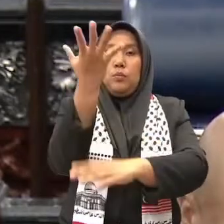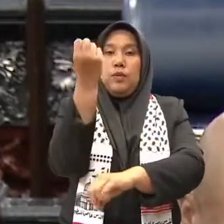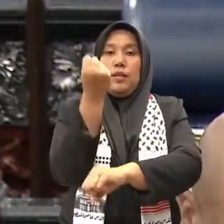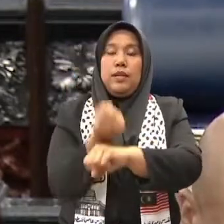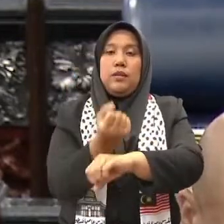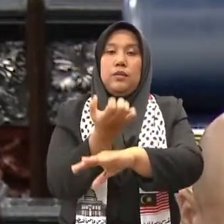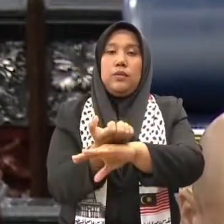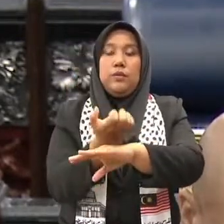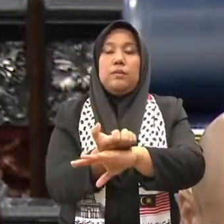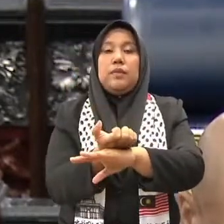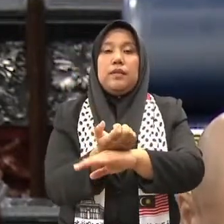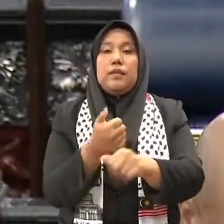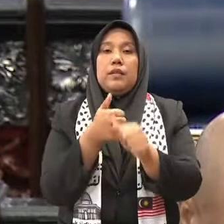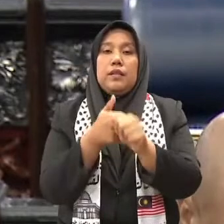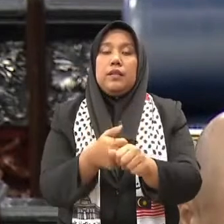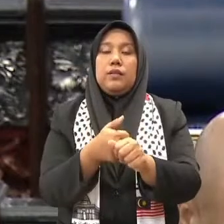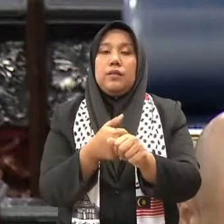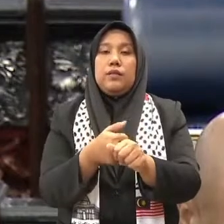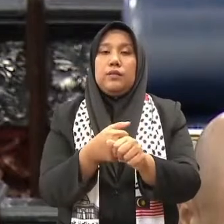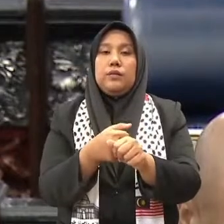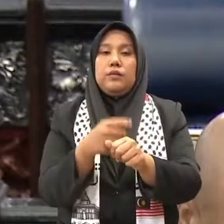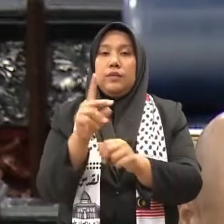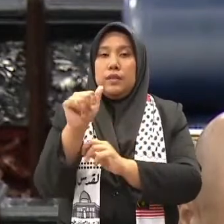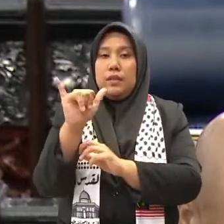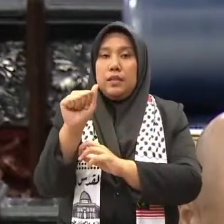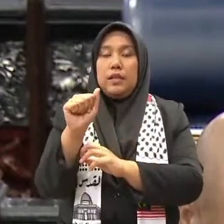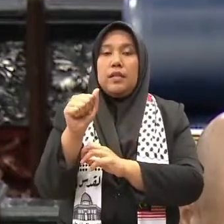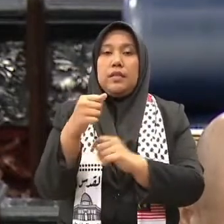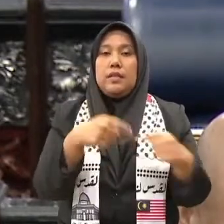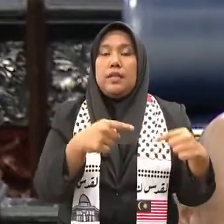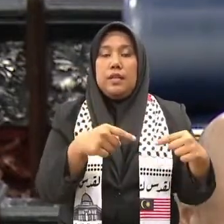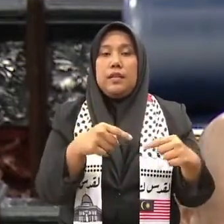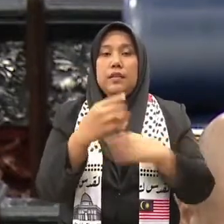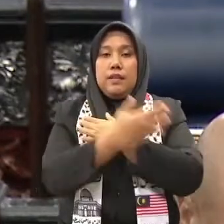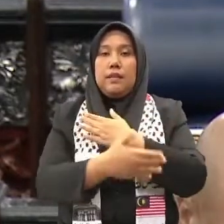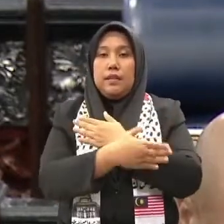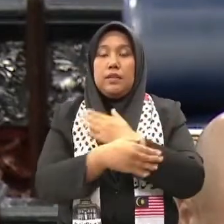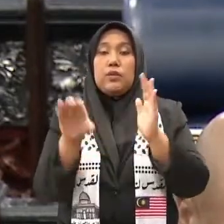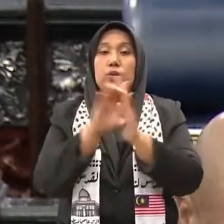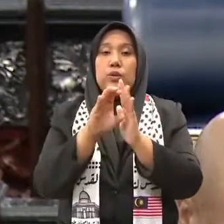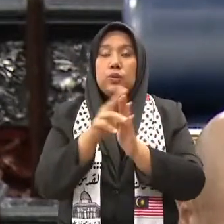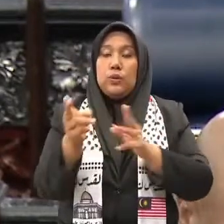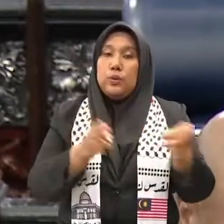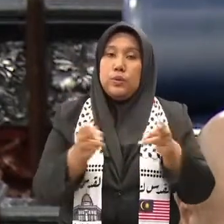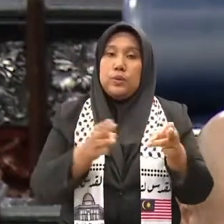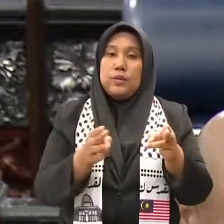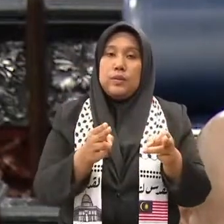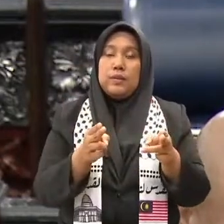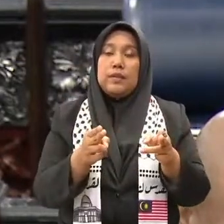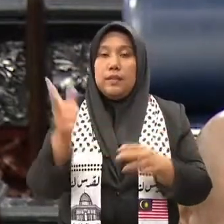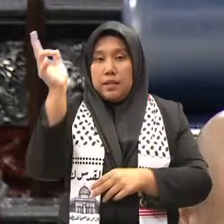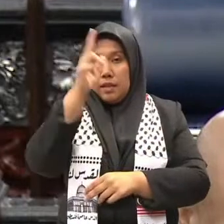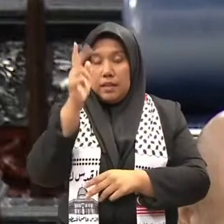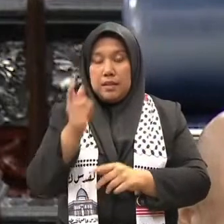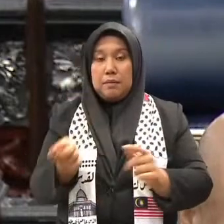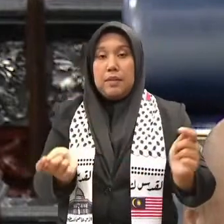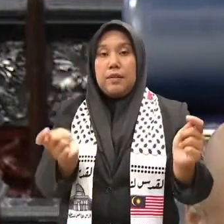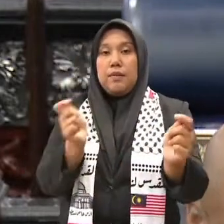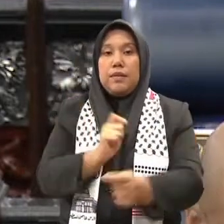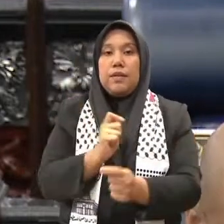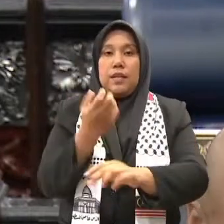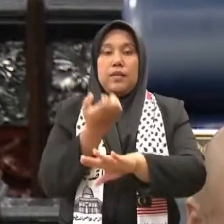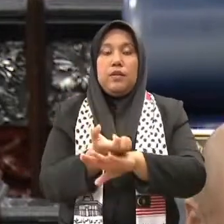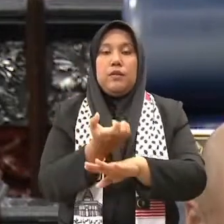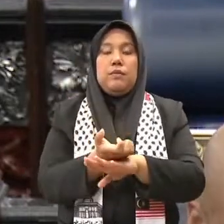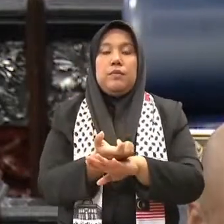negara seperti yang saya katakan tadi antara contohnya ialah kita usaha kerajaan mentransformasi ekonomi negara